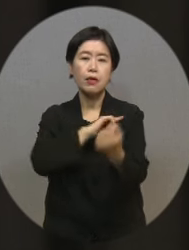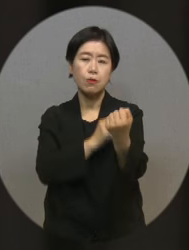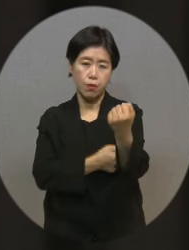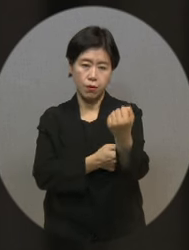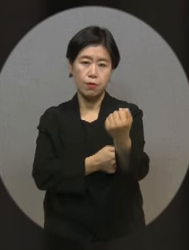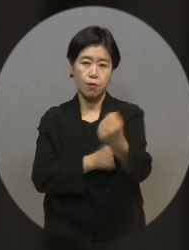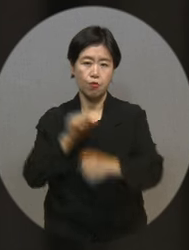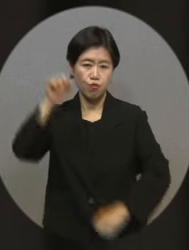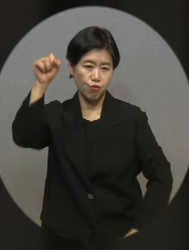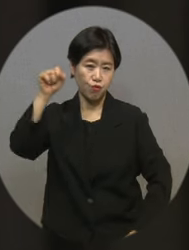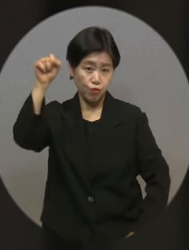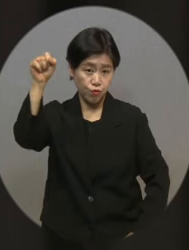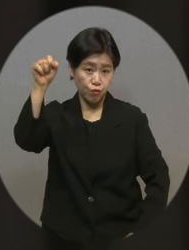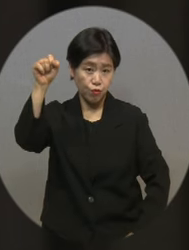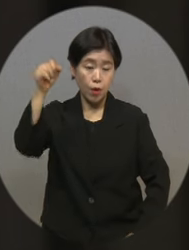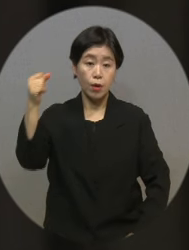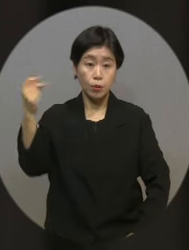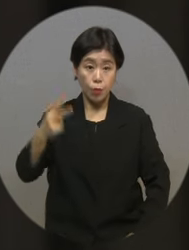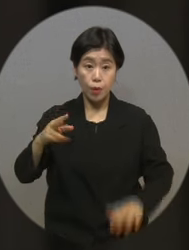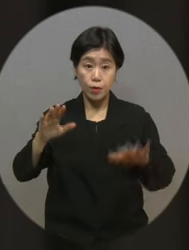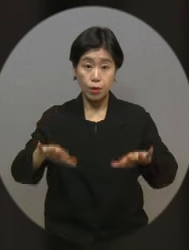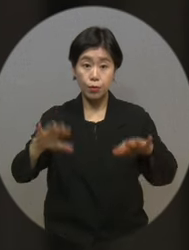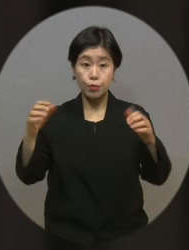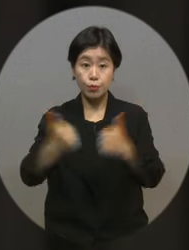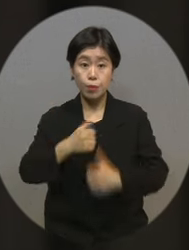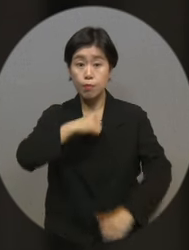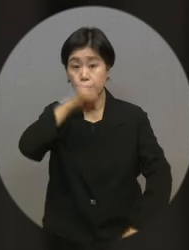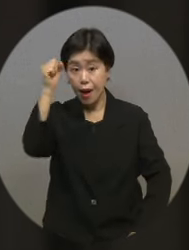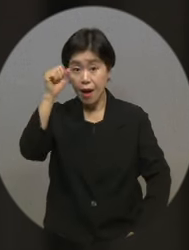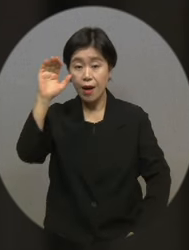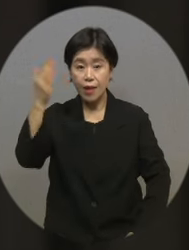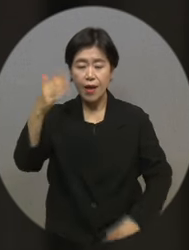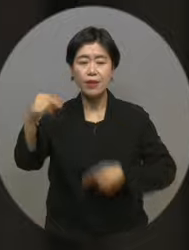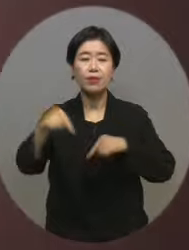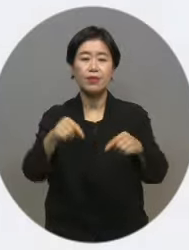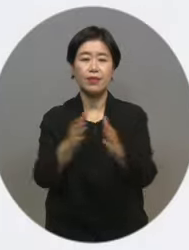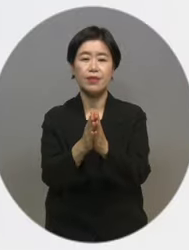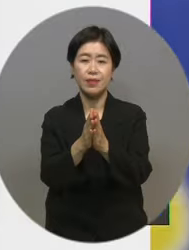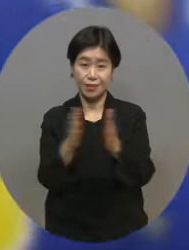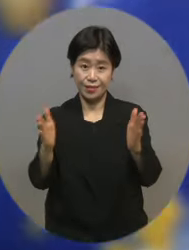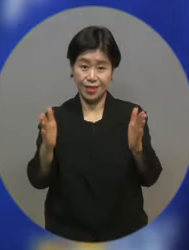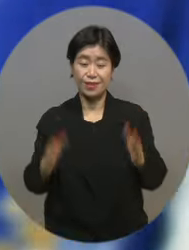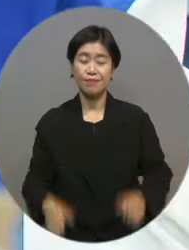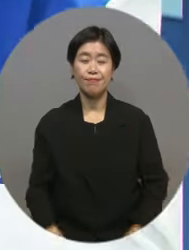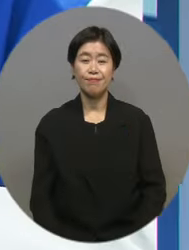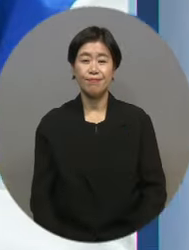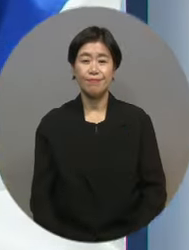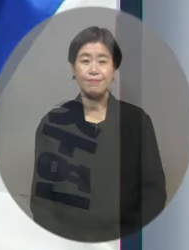될 서미와 더불어민주연합 당선인을 만나보겠습니다.